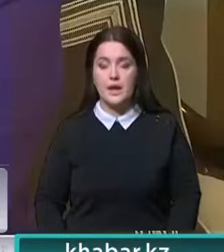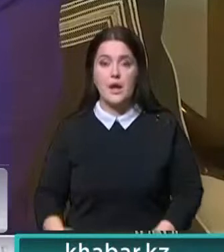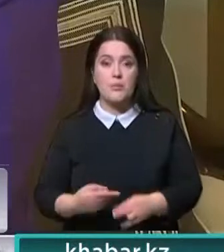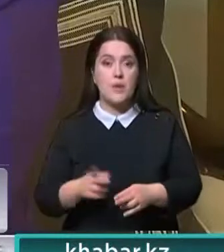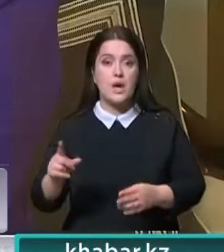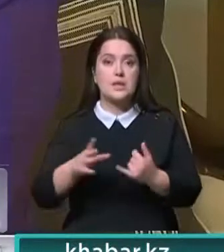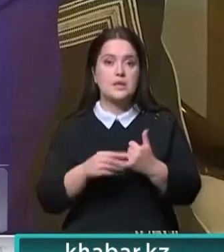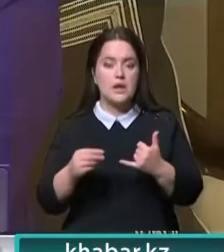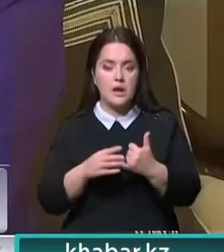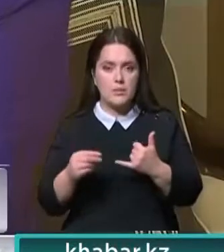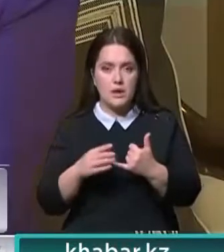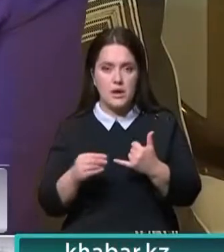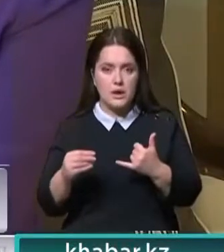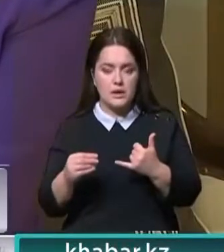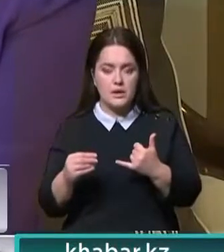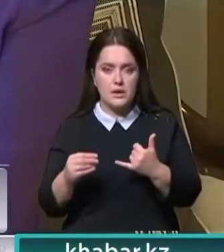есть земля,